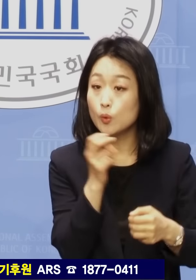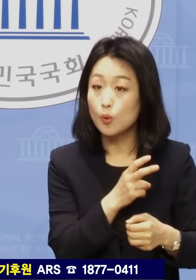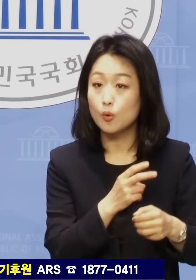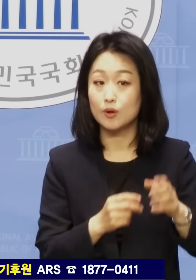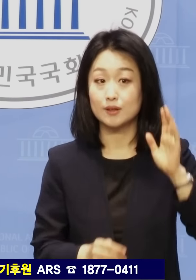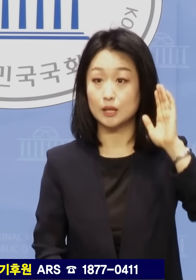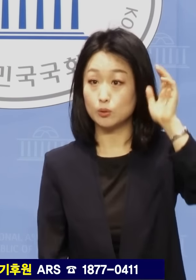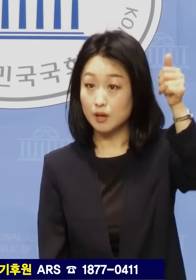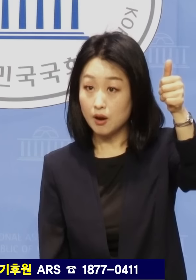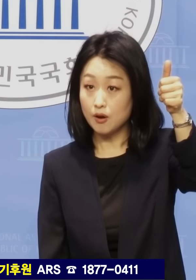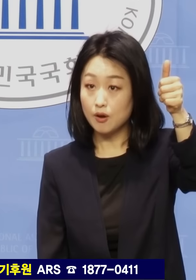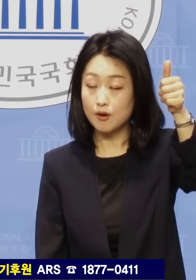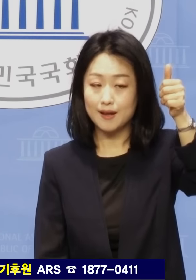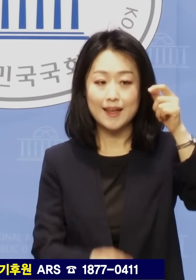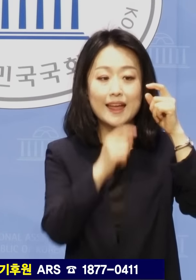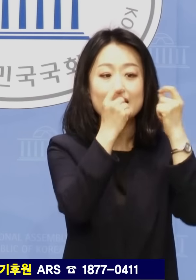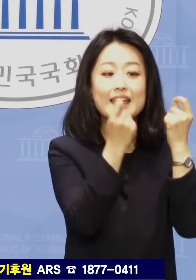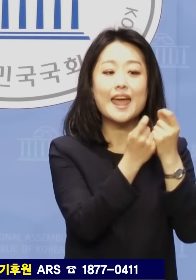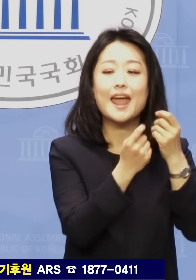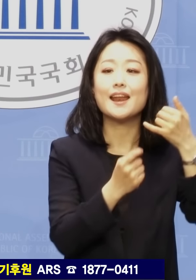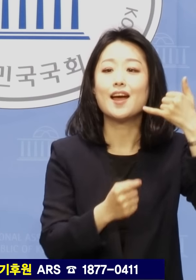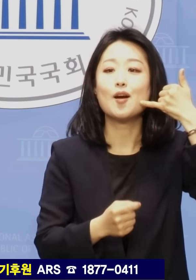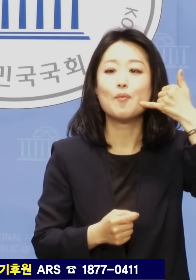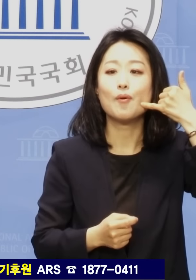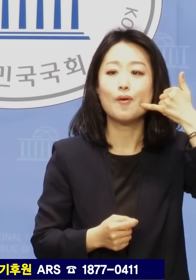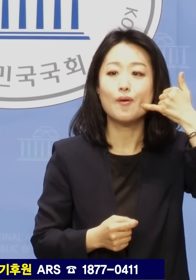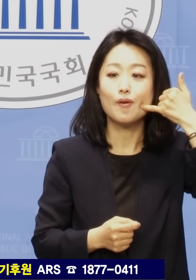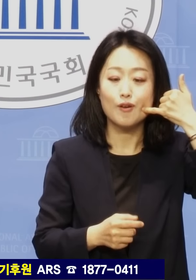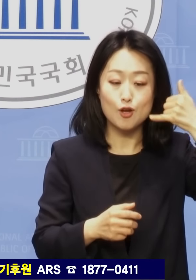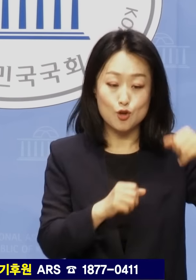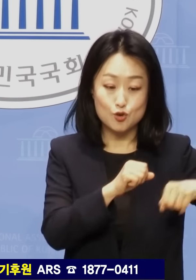대통령은 자신의 개인 전화를 이용해